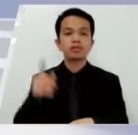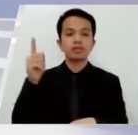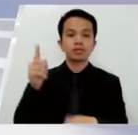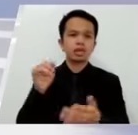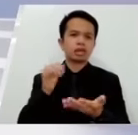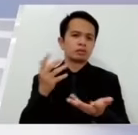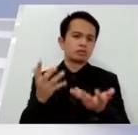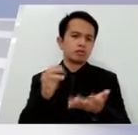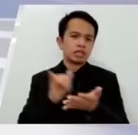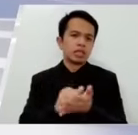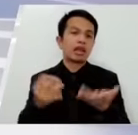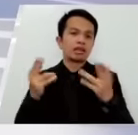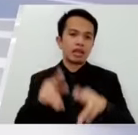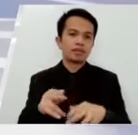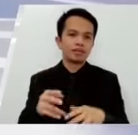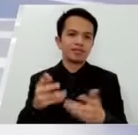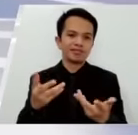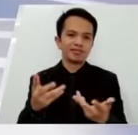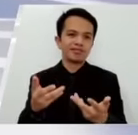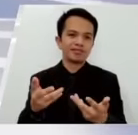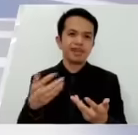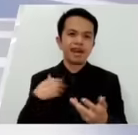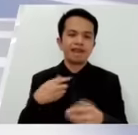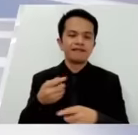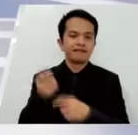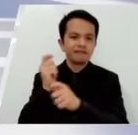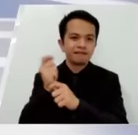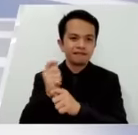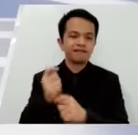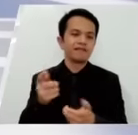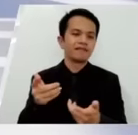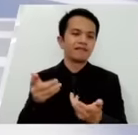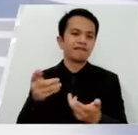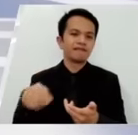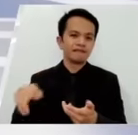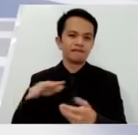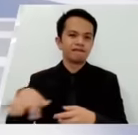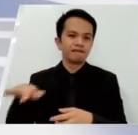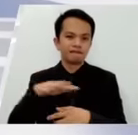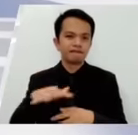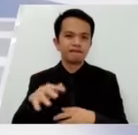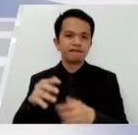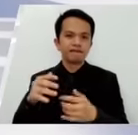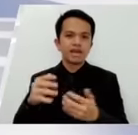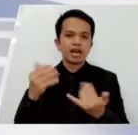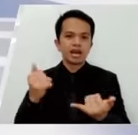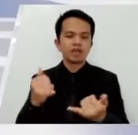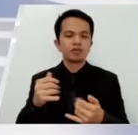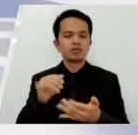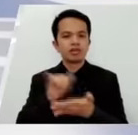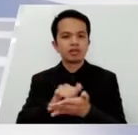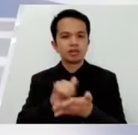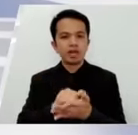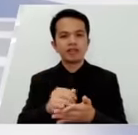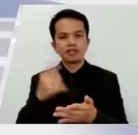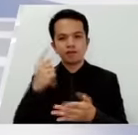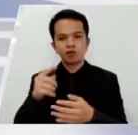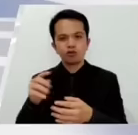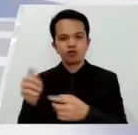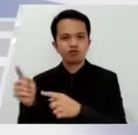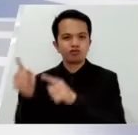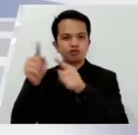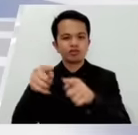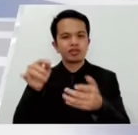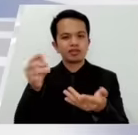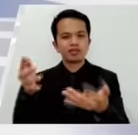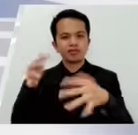happened in there that the fishing ground is fertile. So it's an ideal season to converge in that area. Another possible option, of course, is